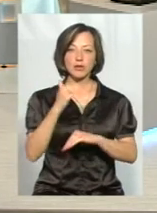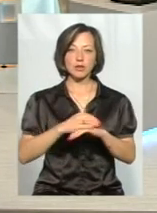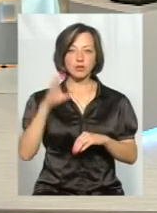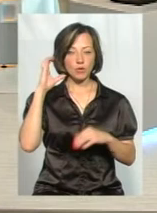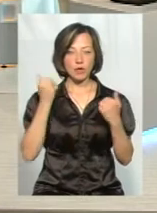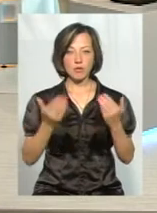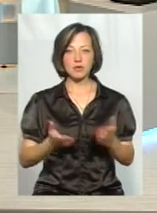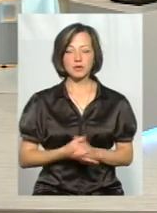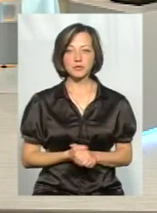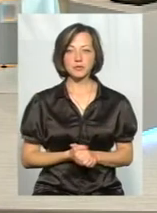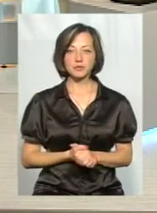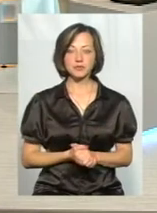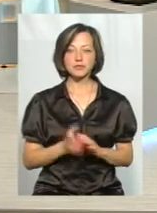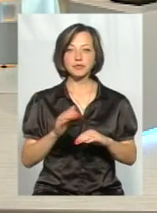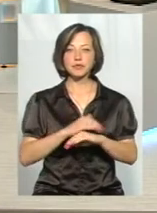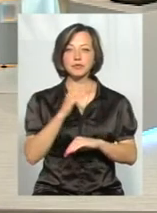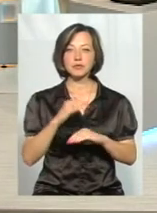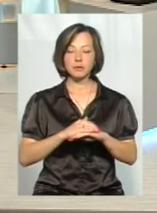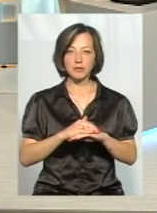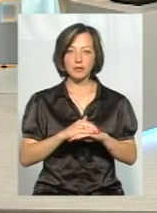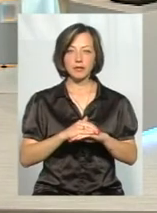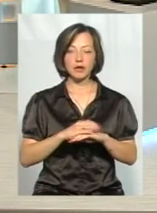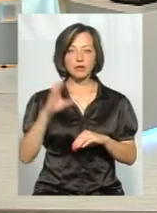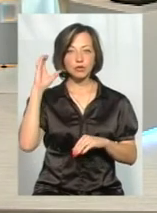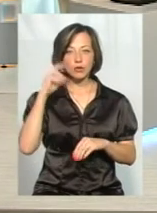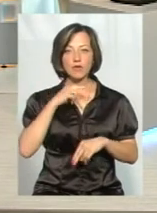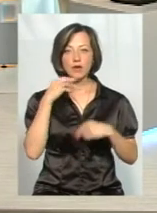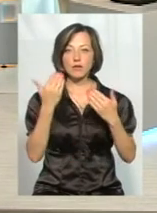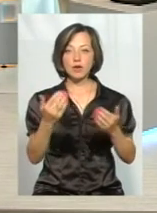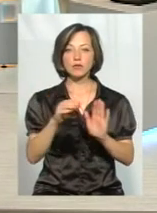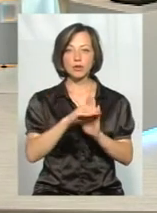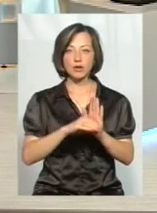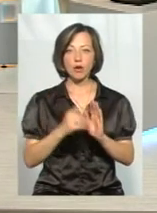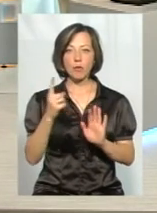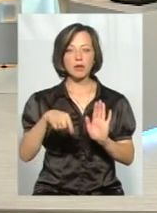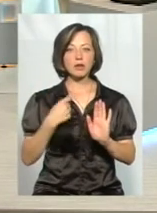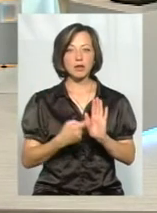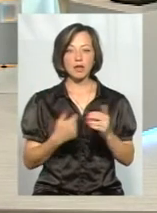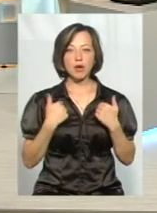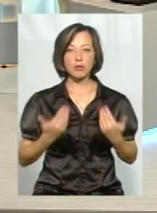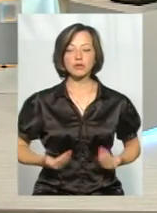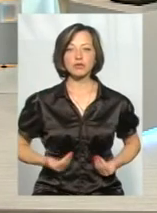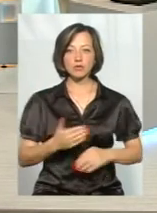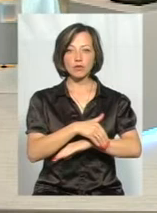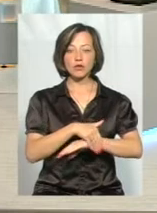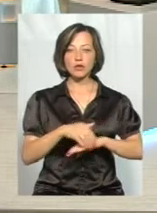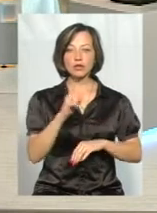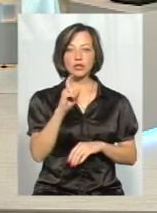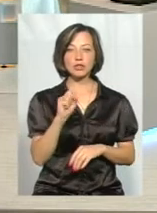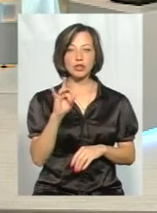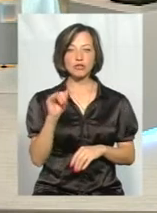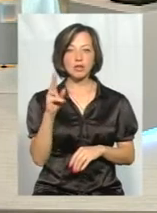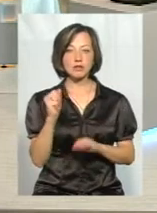вас. Доброго вечора. Слухаю уважно вашу передачу. Одне таке питання. Я проживаю по вулиці